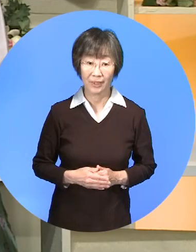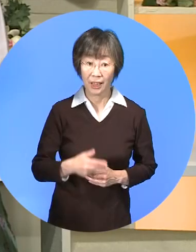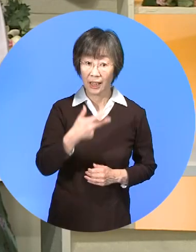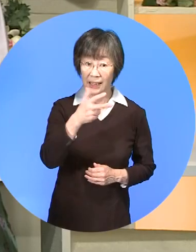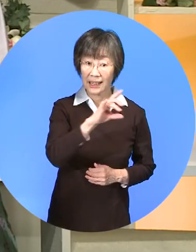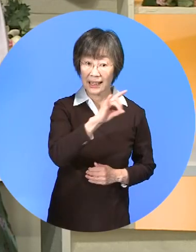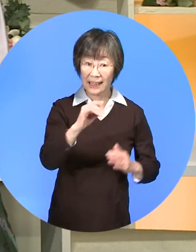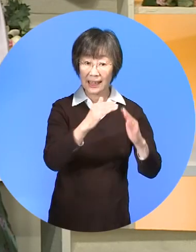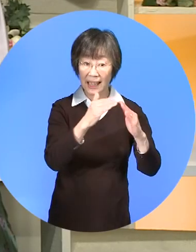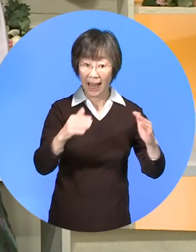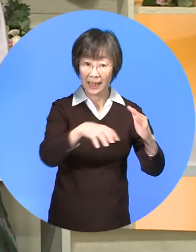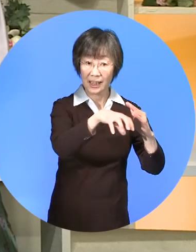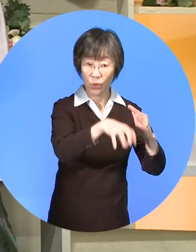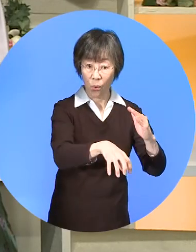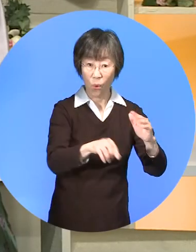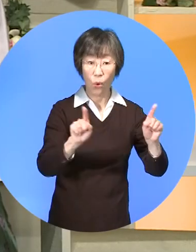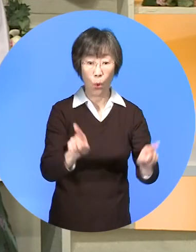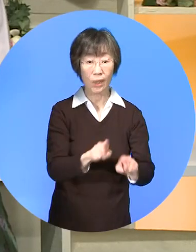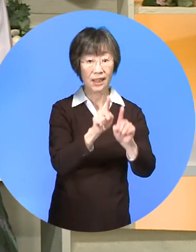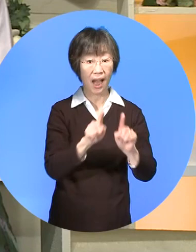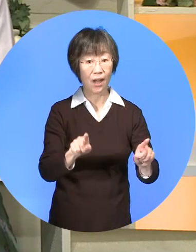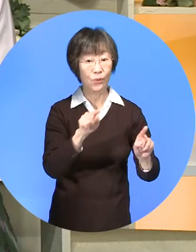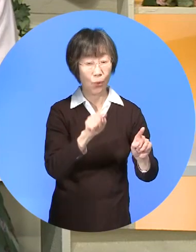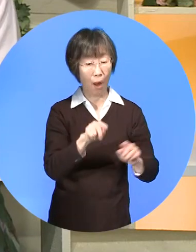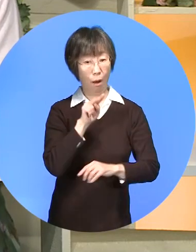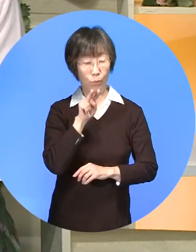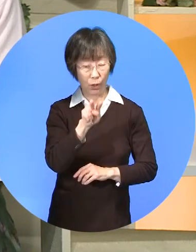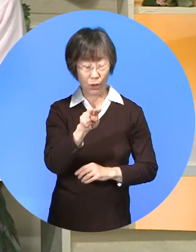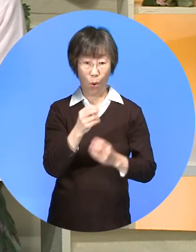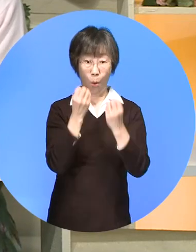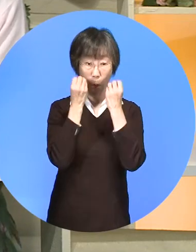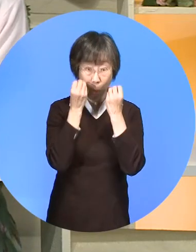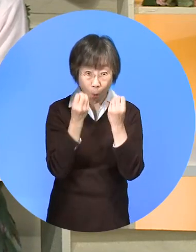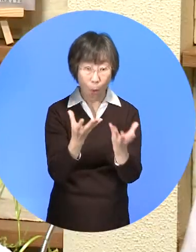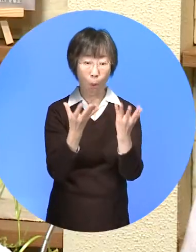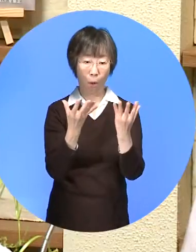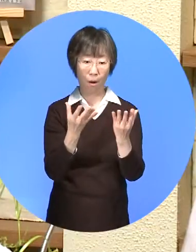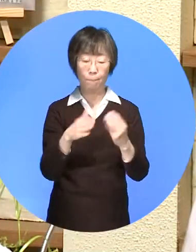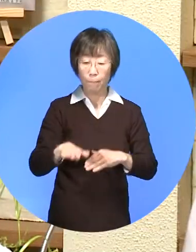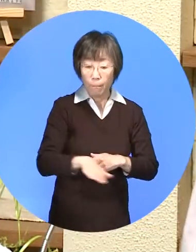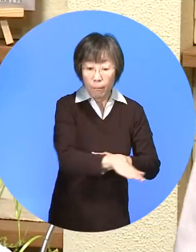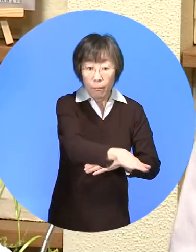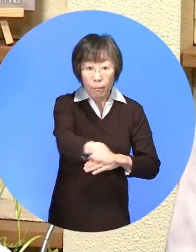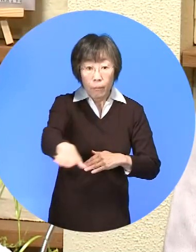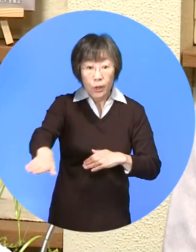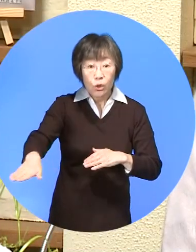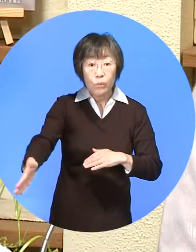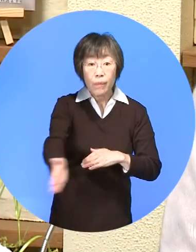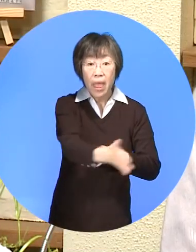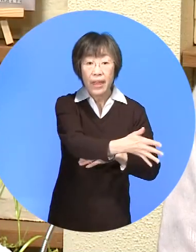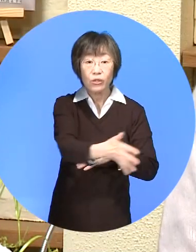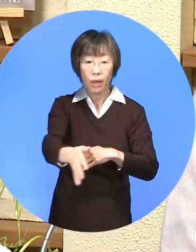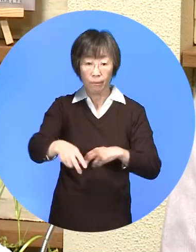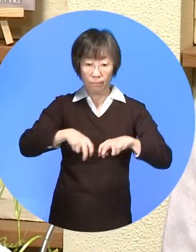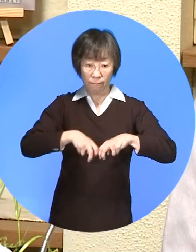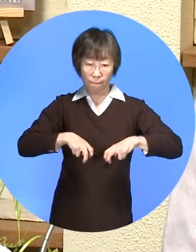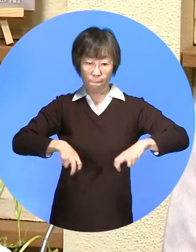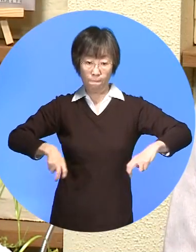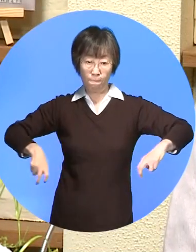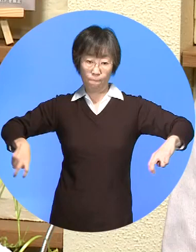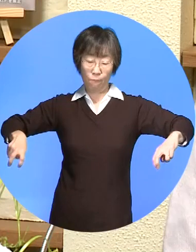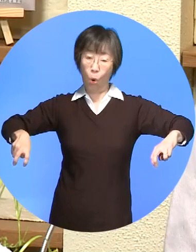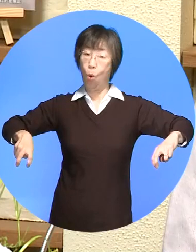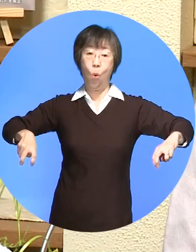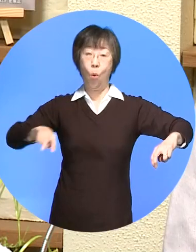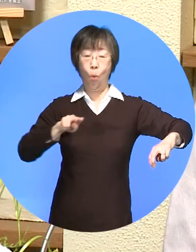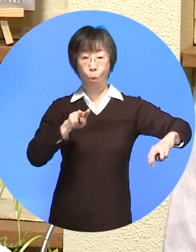この議事堂でコンサートっていうのはなかなか見てて斬新でしてね。 そうですね、 中央にスペースがあって周りが椅子があってっていうこと